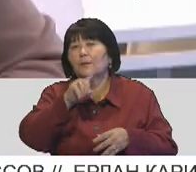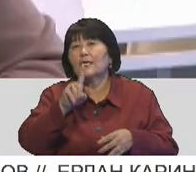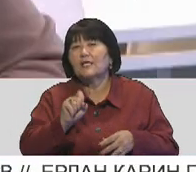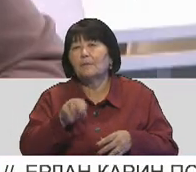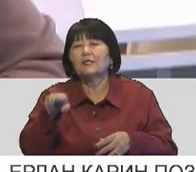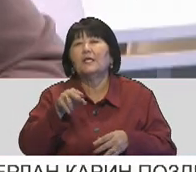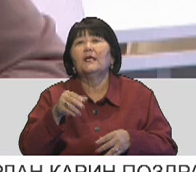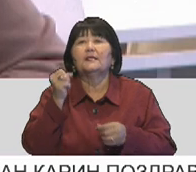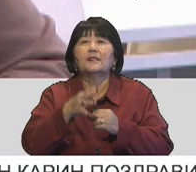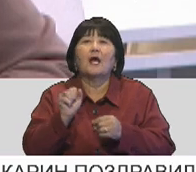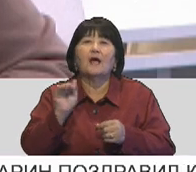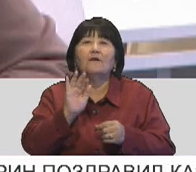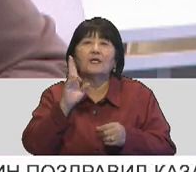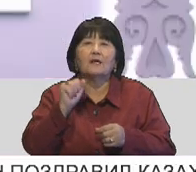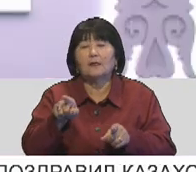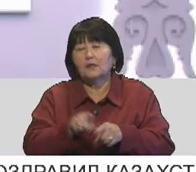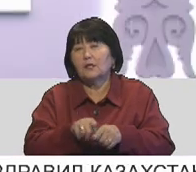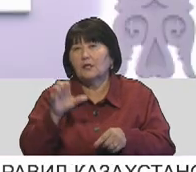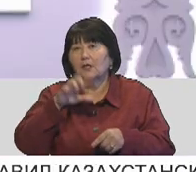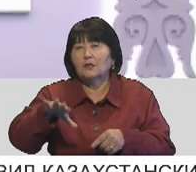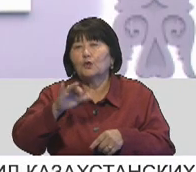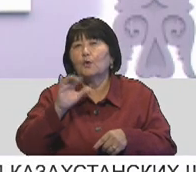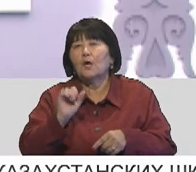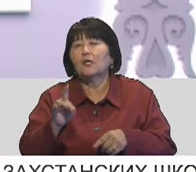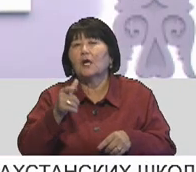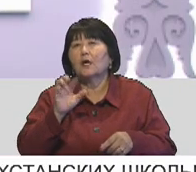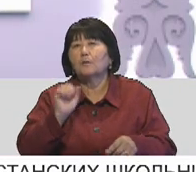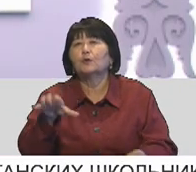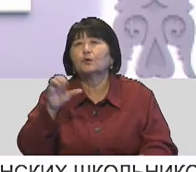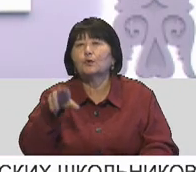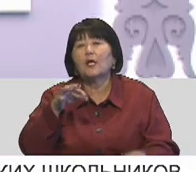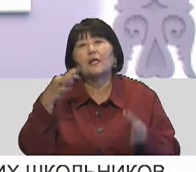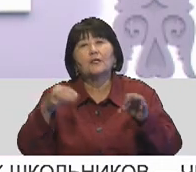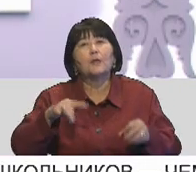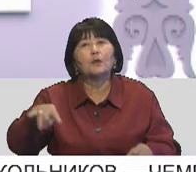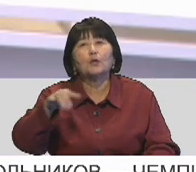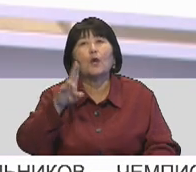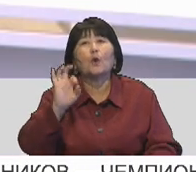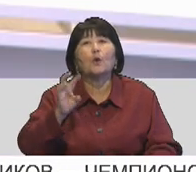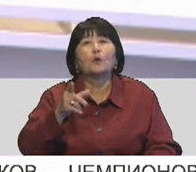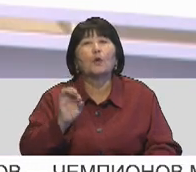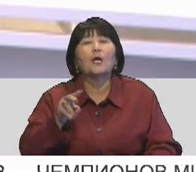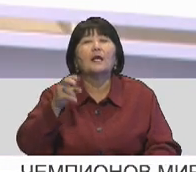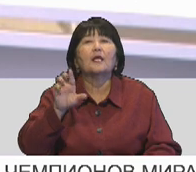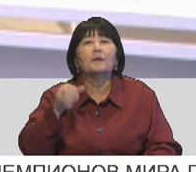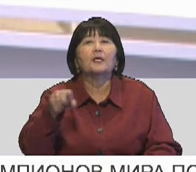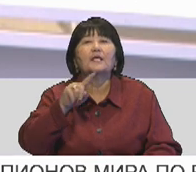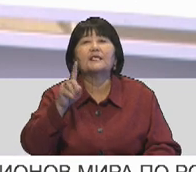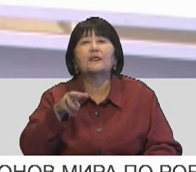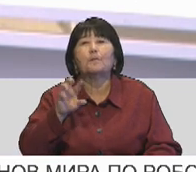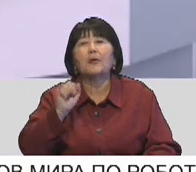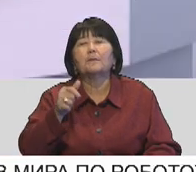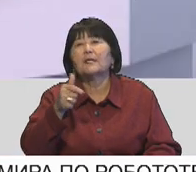Центральная Африка это территория таких стран как ЮАР габон Судан демократическая республика Конго либерия Зимбабве